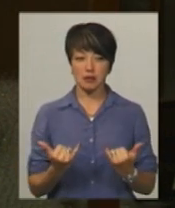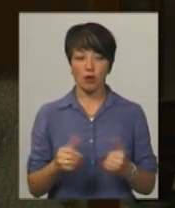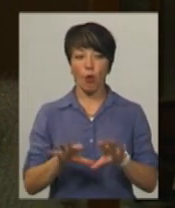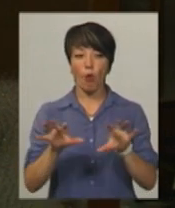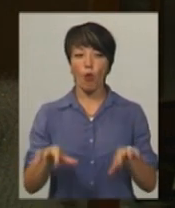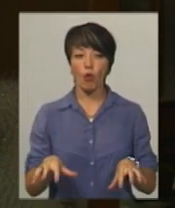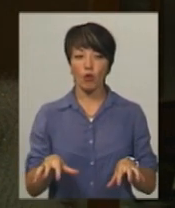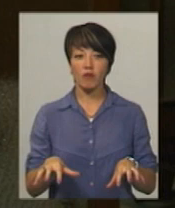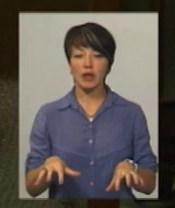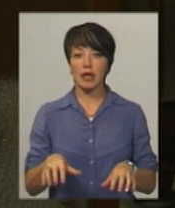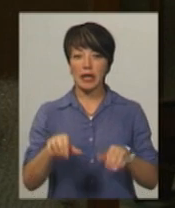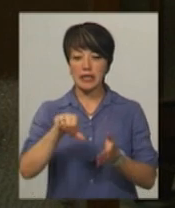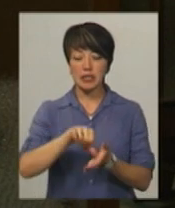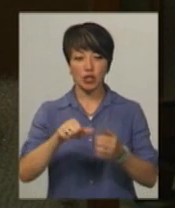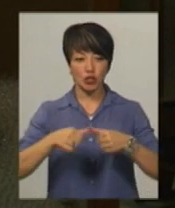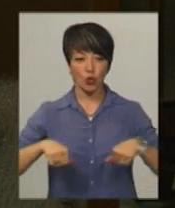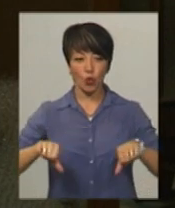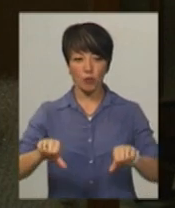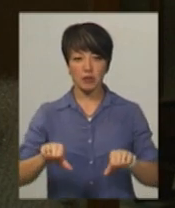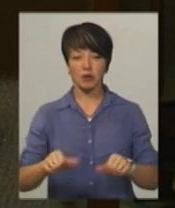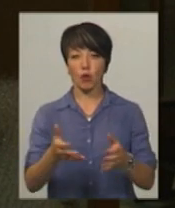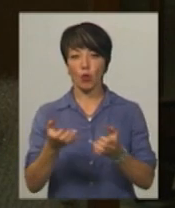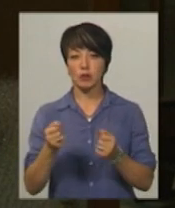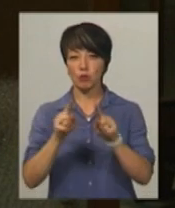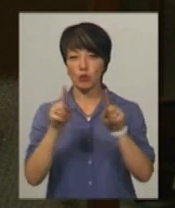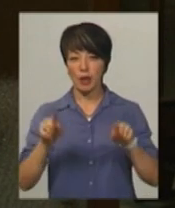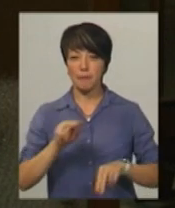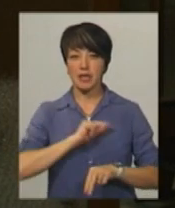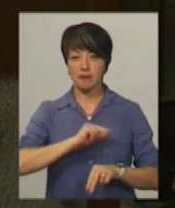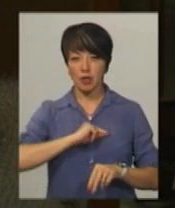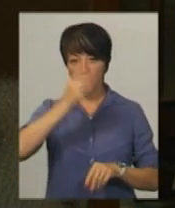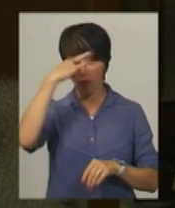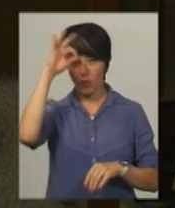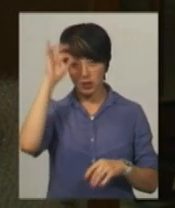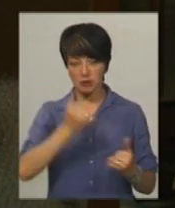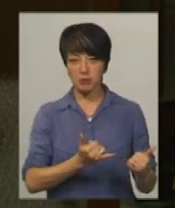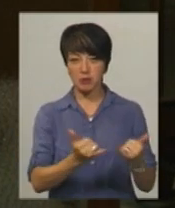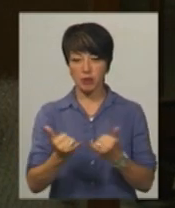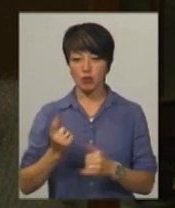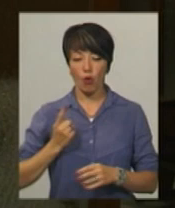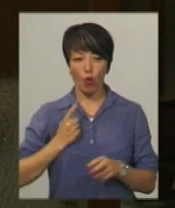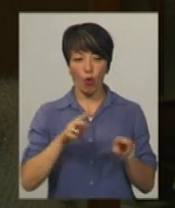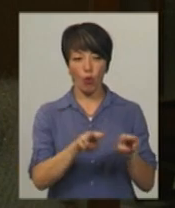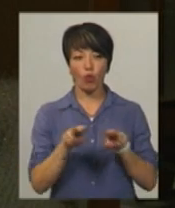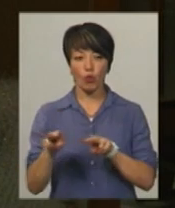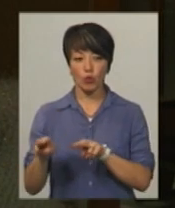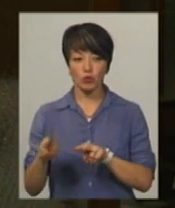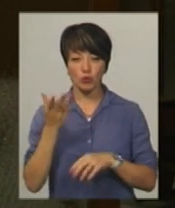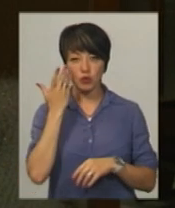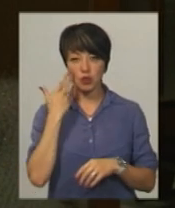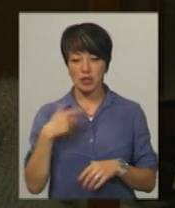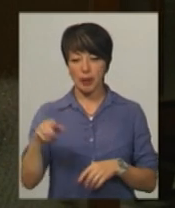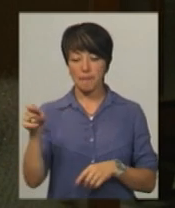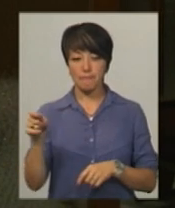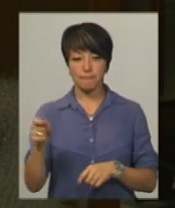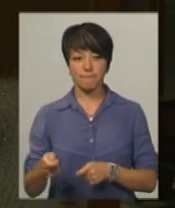голови дільничних виборчих комісій отримують бюлетені, працівники поліції забезпечують відповідну охорону під час